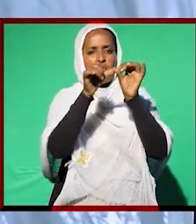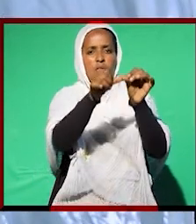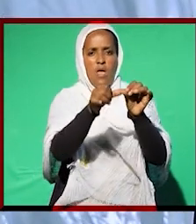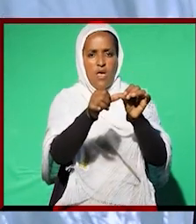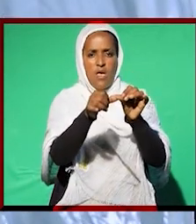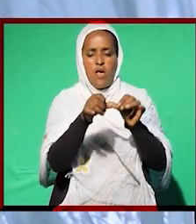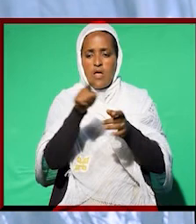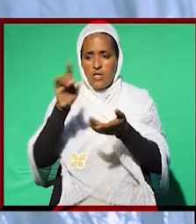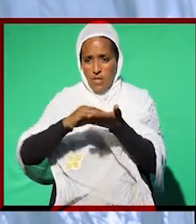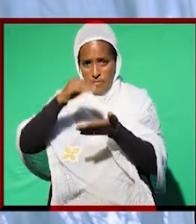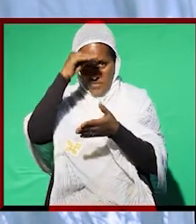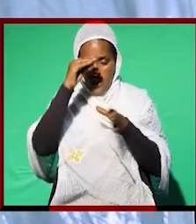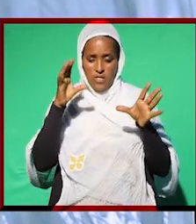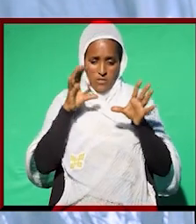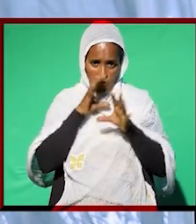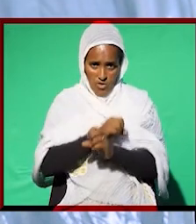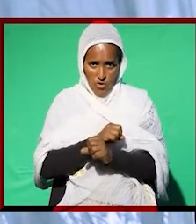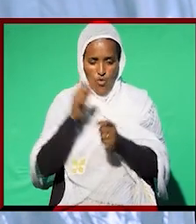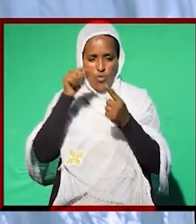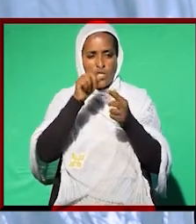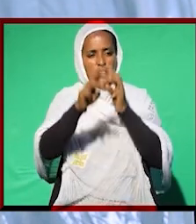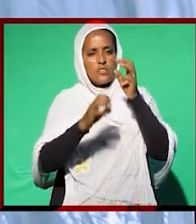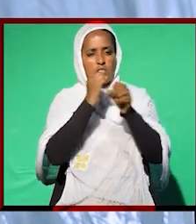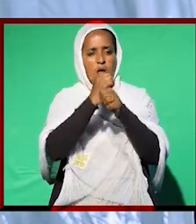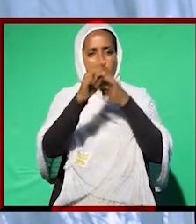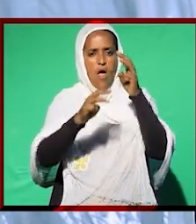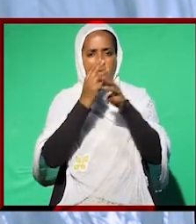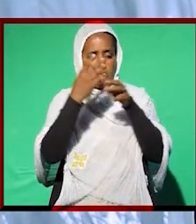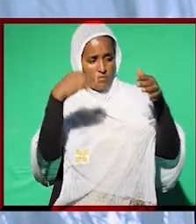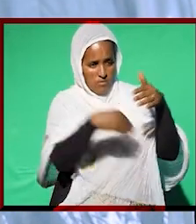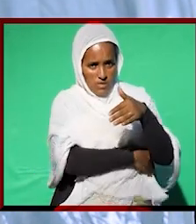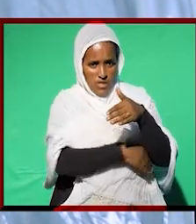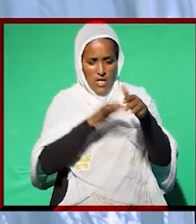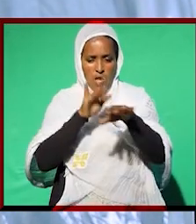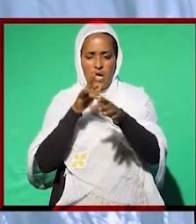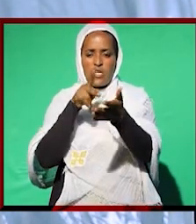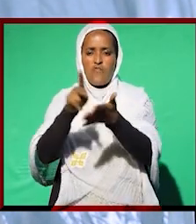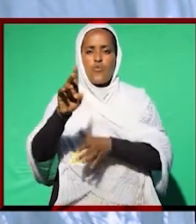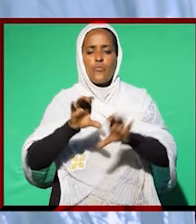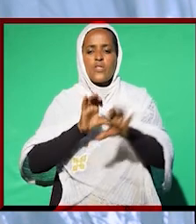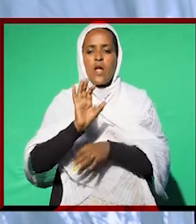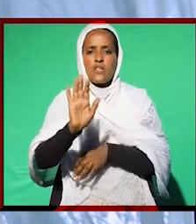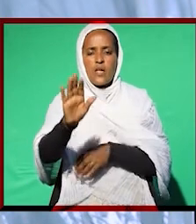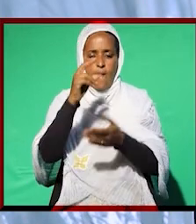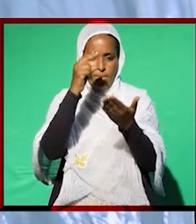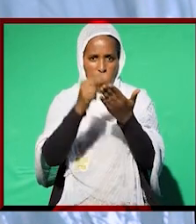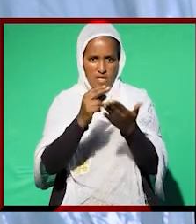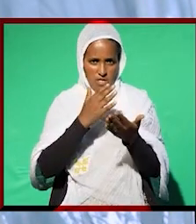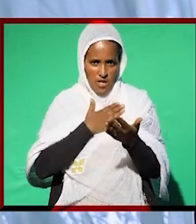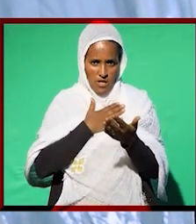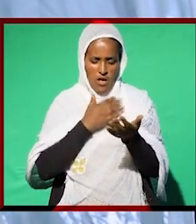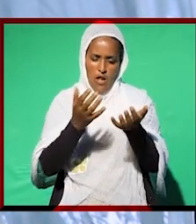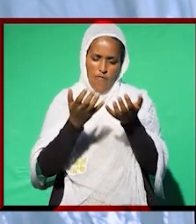ያለው ቀጣይ አስተምረ ስታስጨርሰኝ ወደ ስራ ዓለም ስቀላቀል ከማገኘው ገቢ ላይ እንድከፍልህ